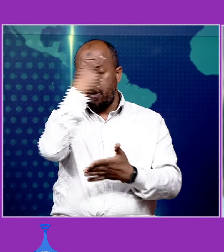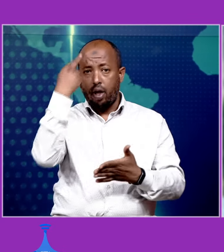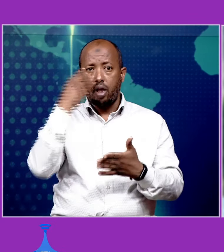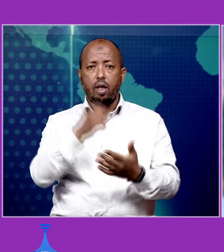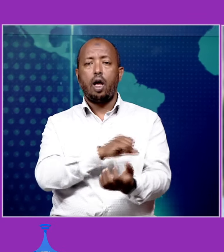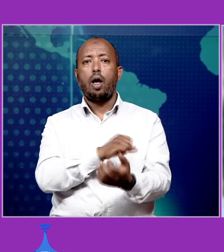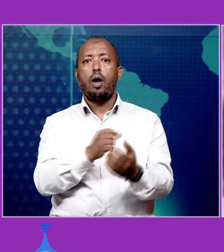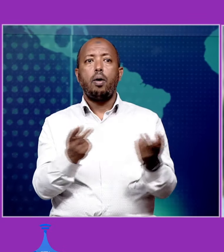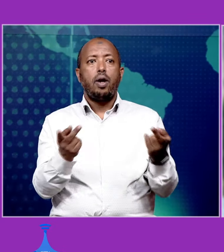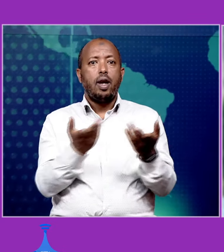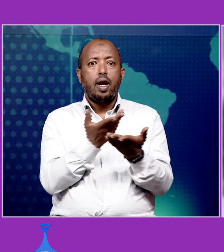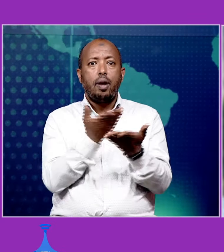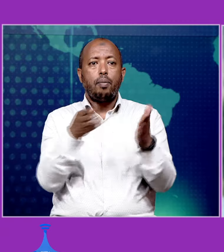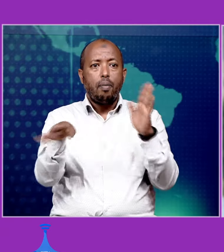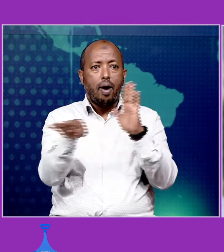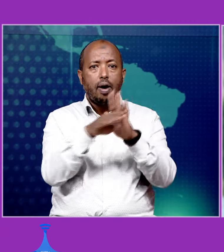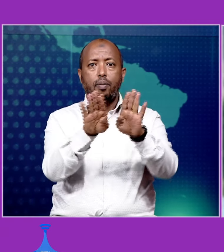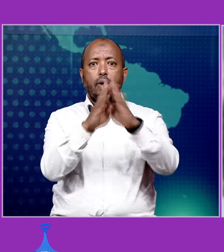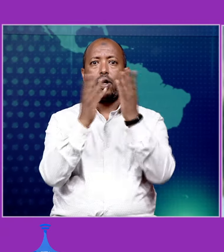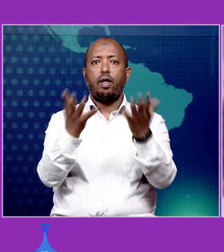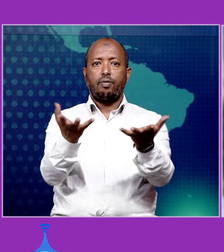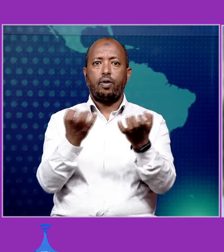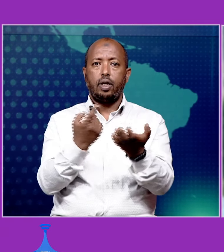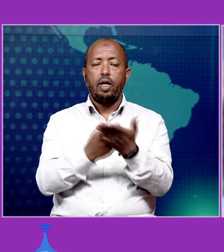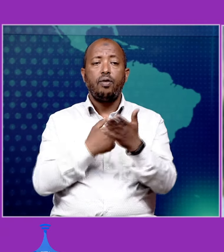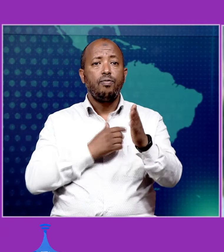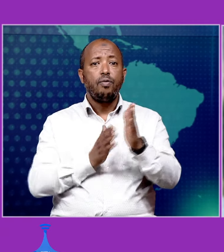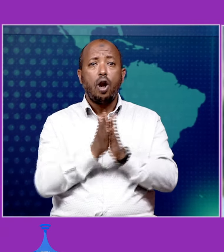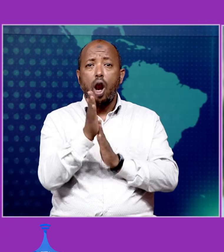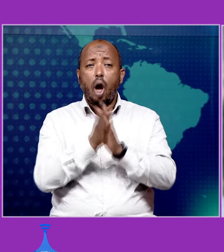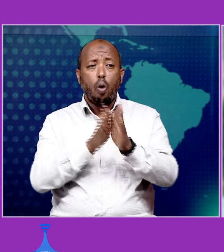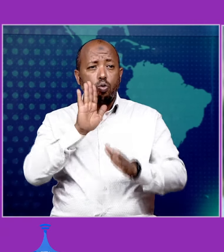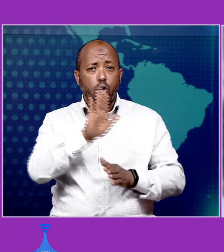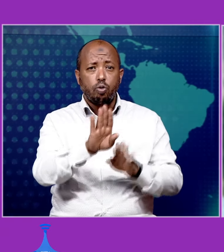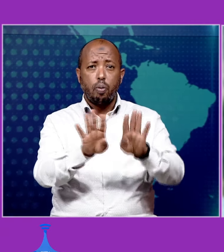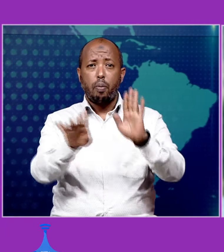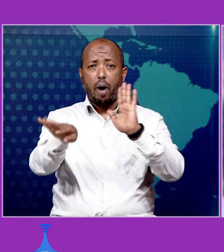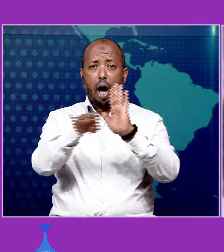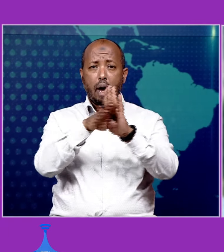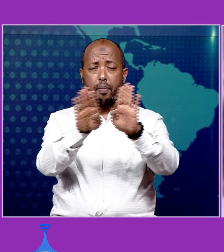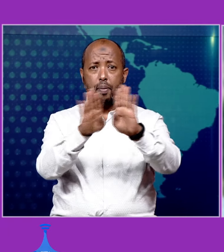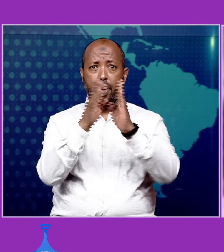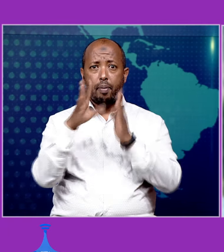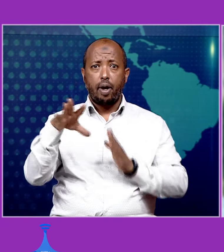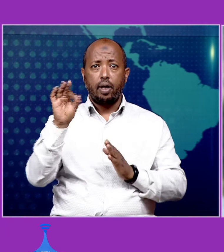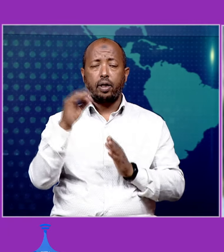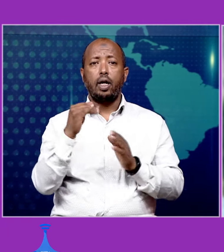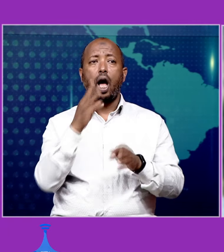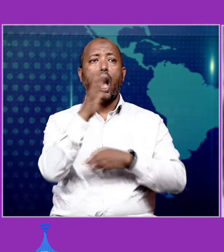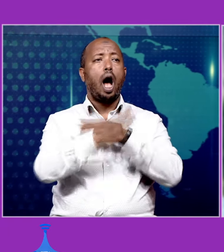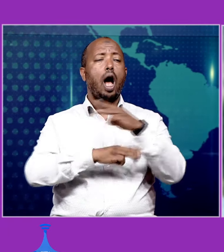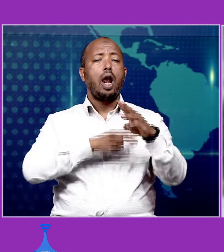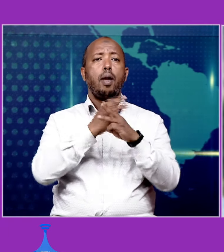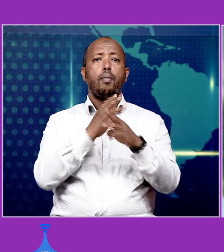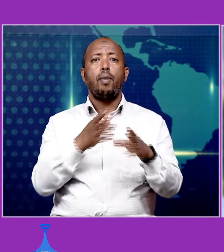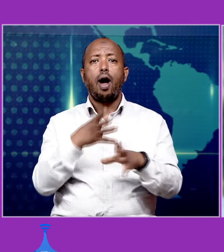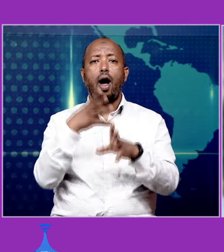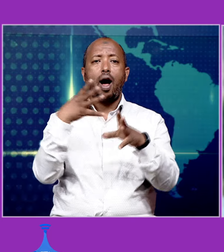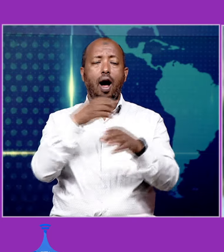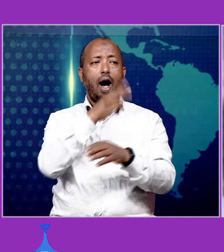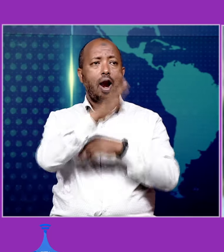ያስፈልገናል። ስለዚህ ይህንን መሻታችን ይህን ፍላጎታችን የዓለም አቀፍ ህብረተሰብ እንዲረዳና